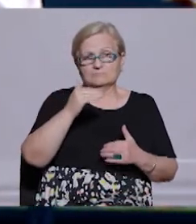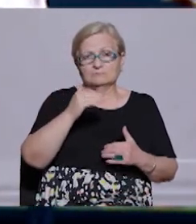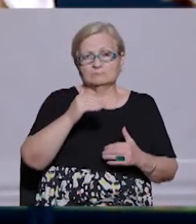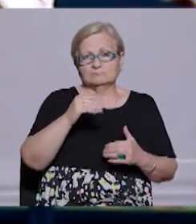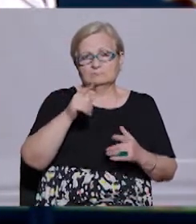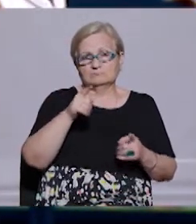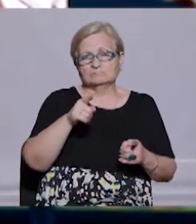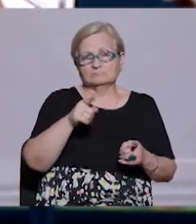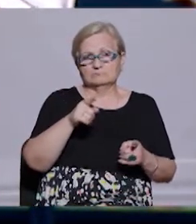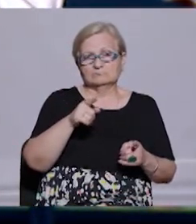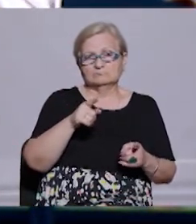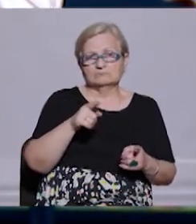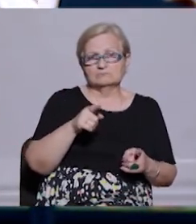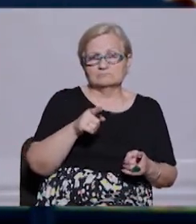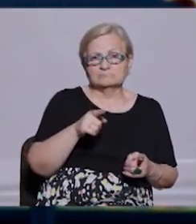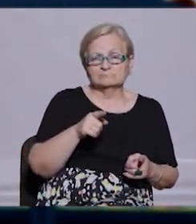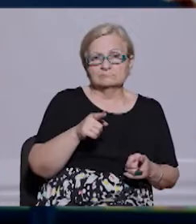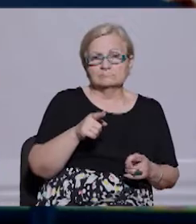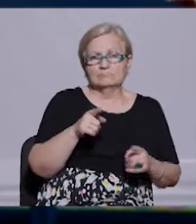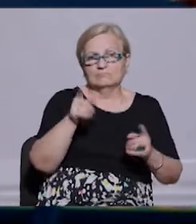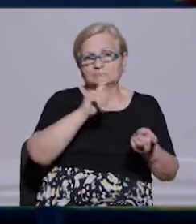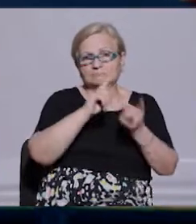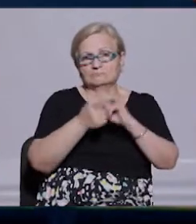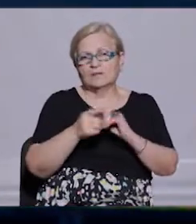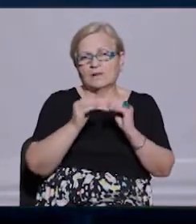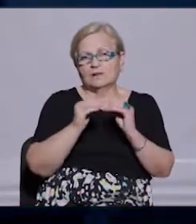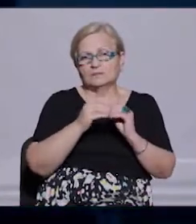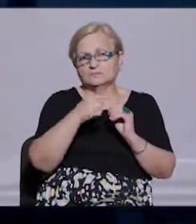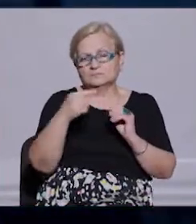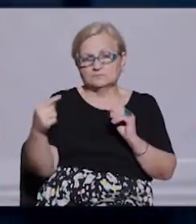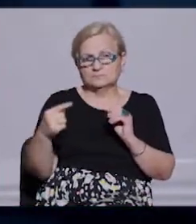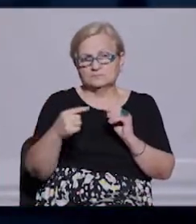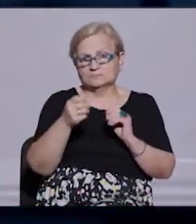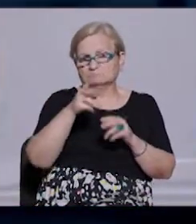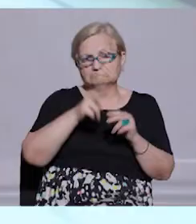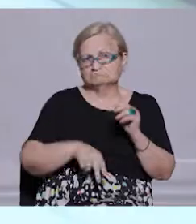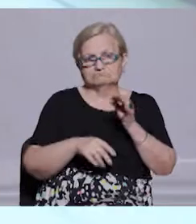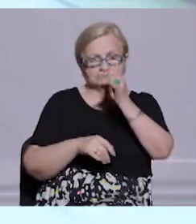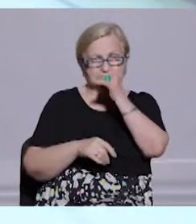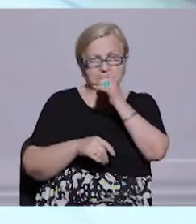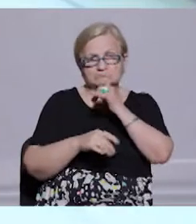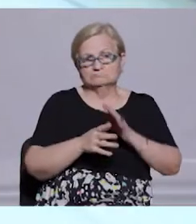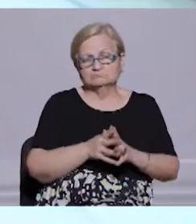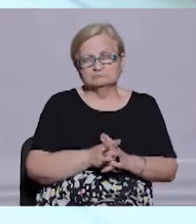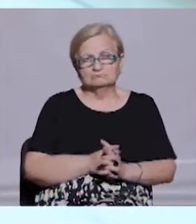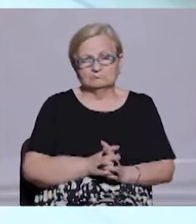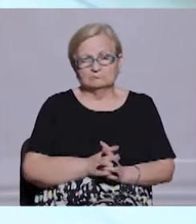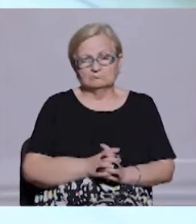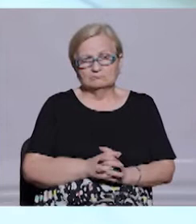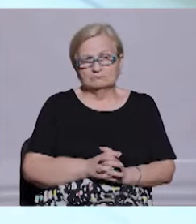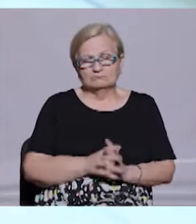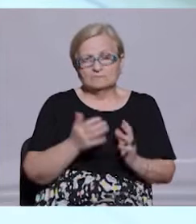პერიოდული, 10 წილადს მივიღებთ, არ სრულდება, ხომ? სასრულად წილადს არ მივიღებთ. მოდით